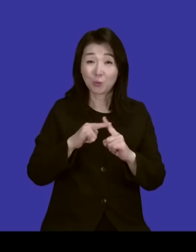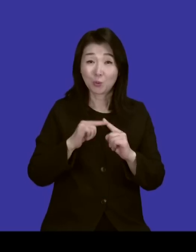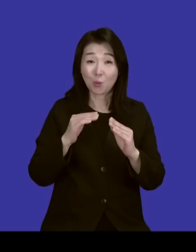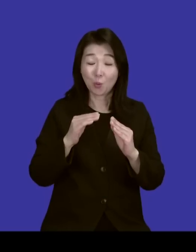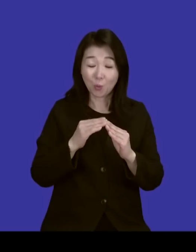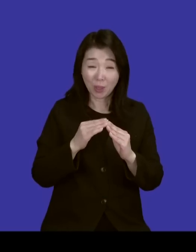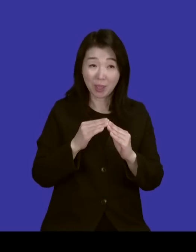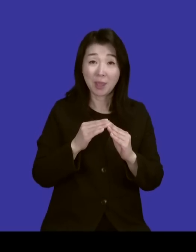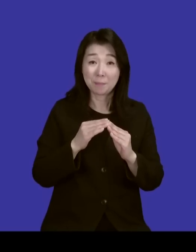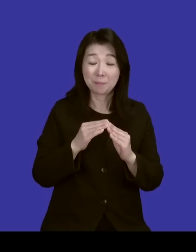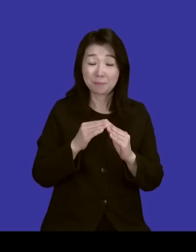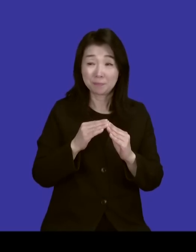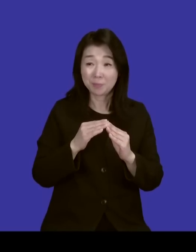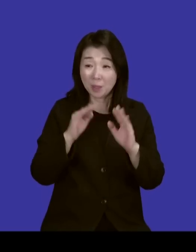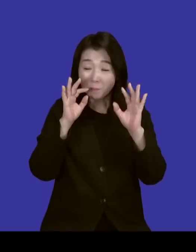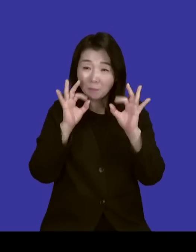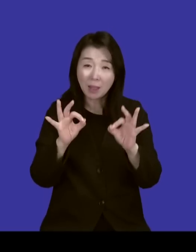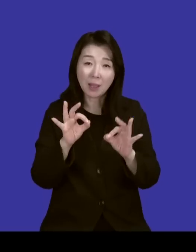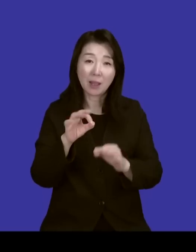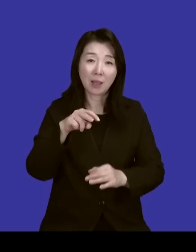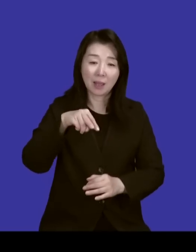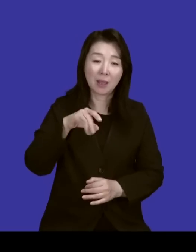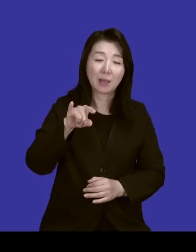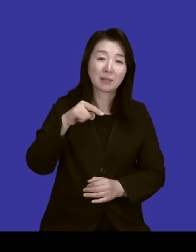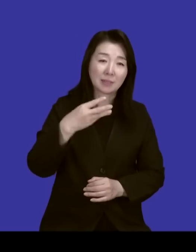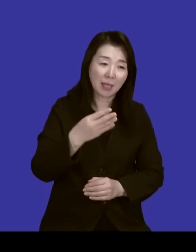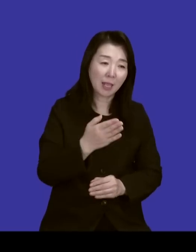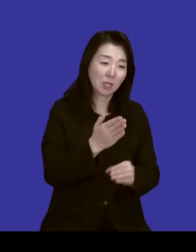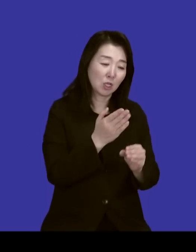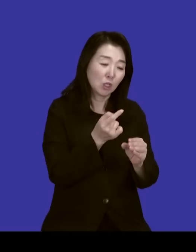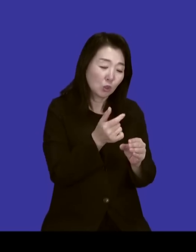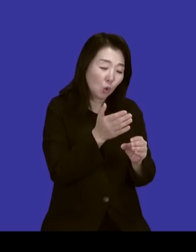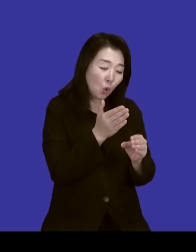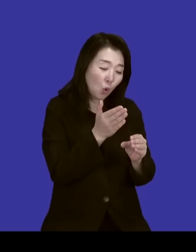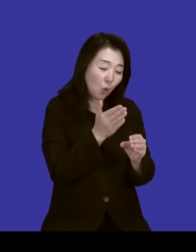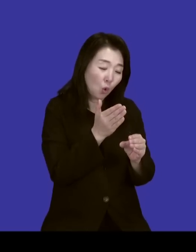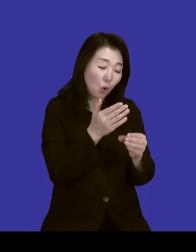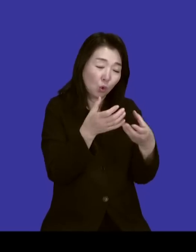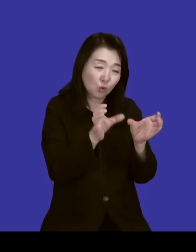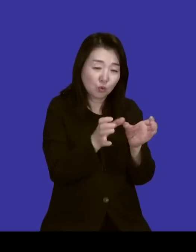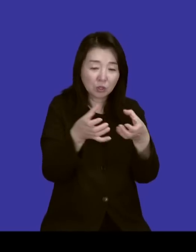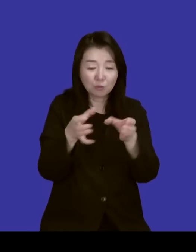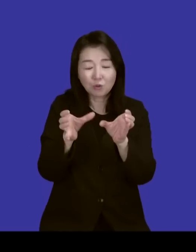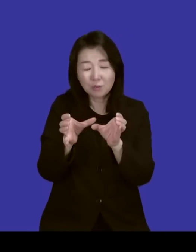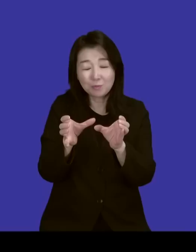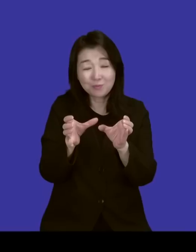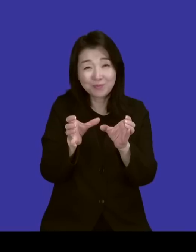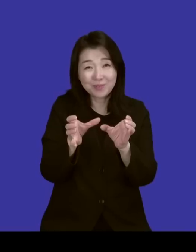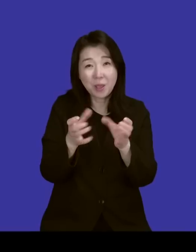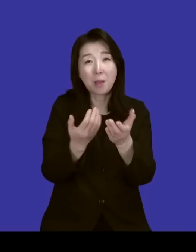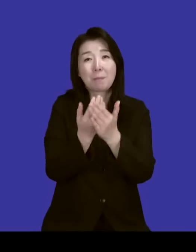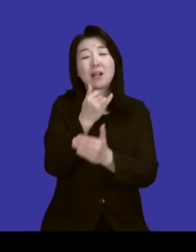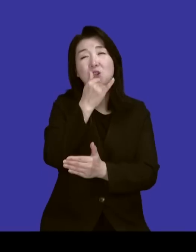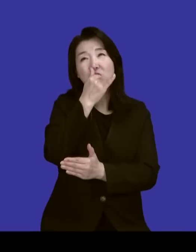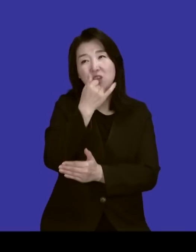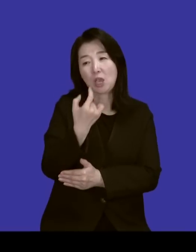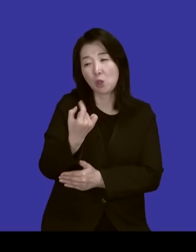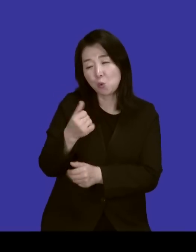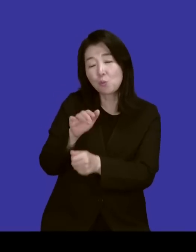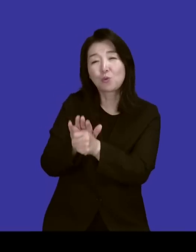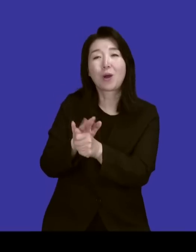셀을 중시하는 목회 운동이 일어나도록 예. 저는 뒤에서 조금 심부름한 거죠. 그러면 그 셀 교회로